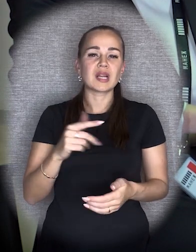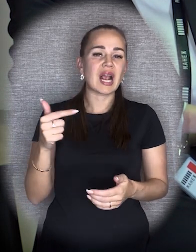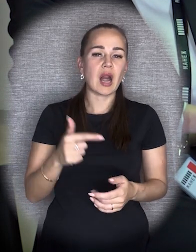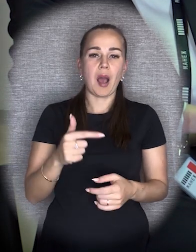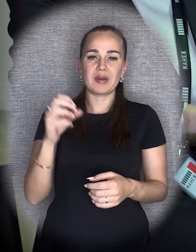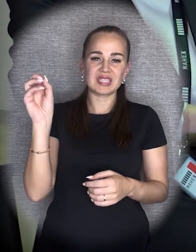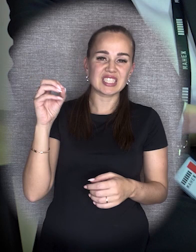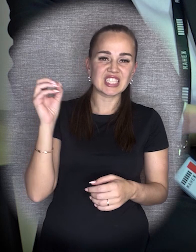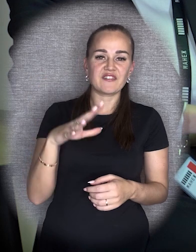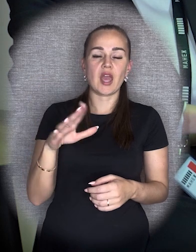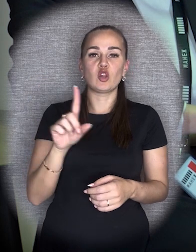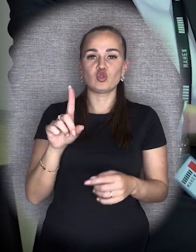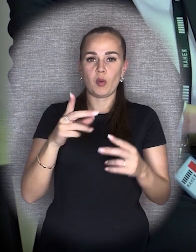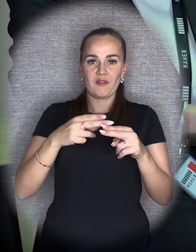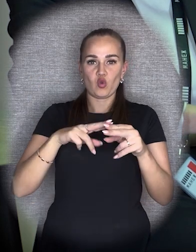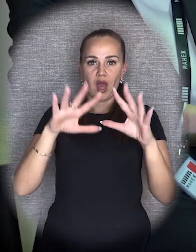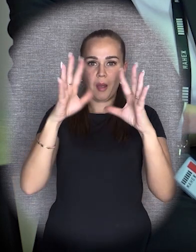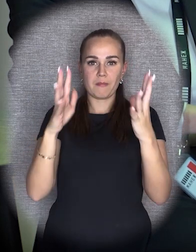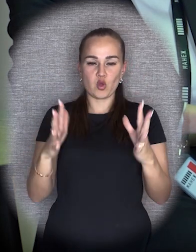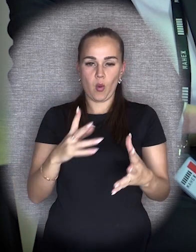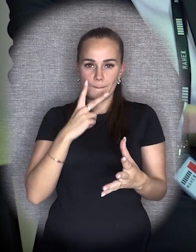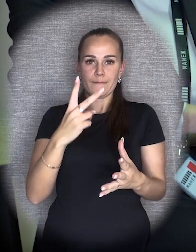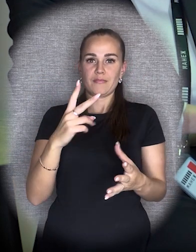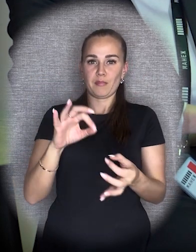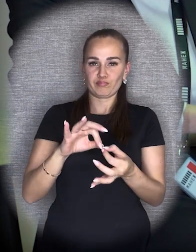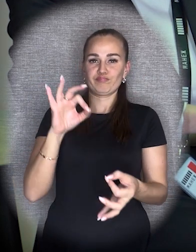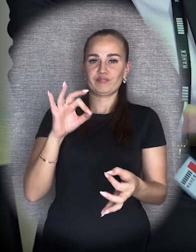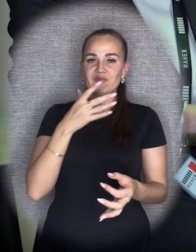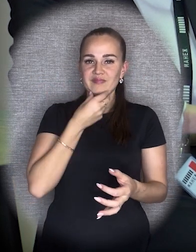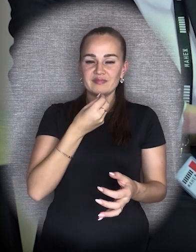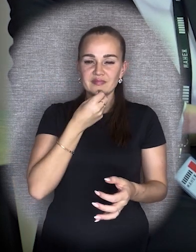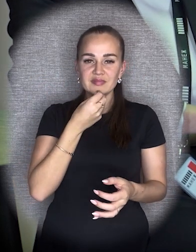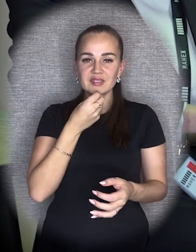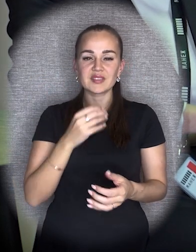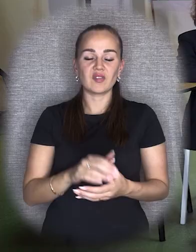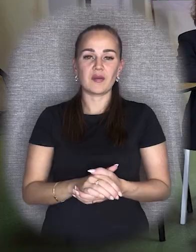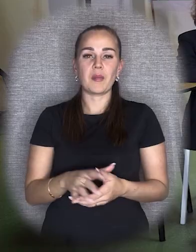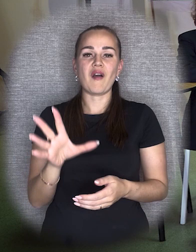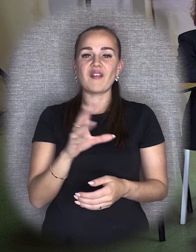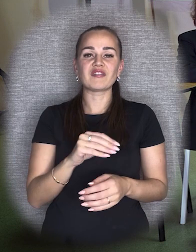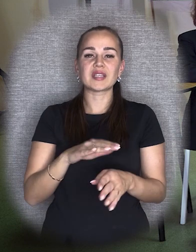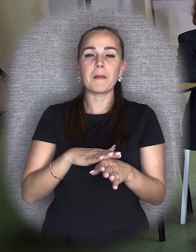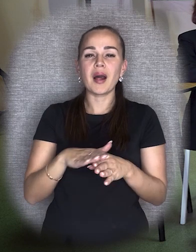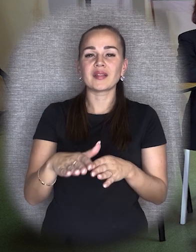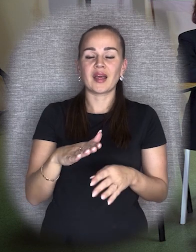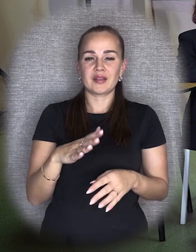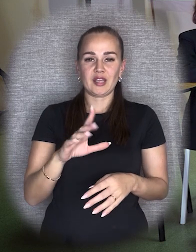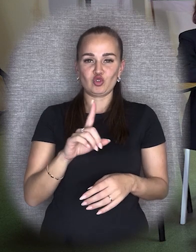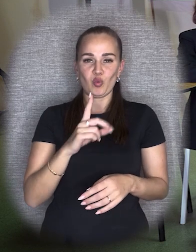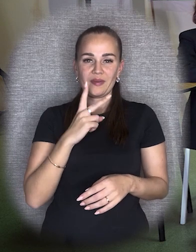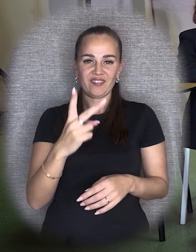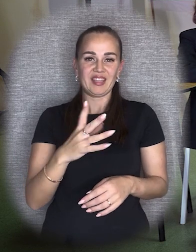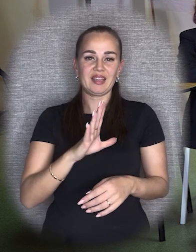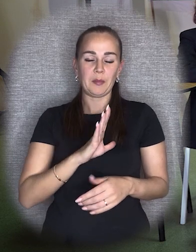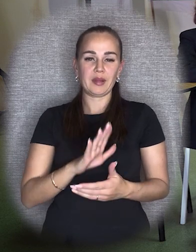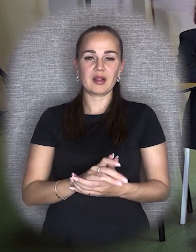чтобы вот этот объем он был подчеркнут и выявлен во всей его полноте, красоте. И мы должны